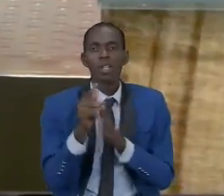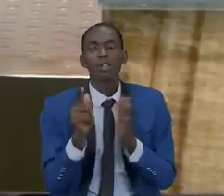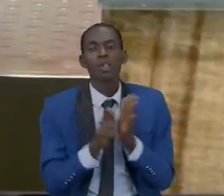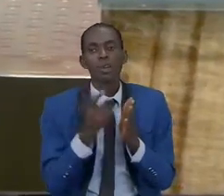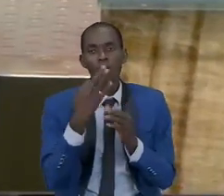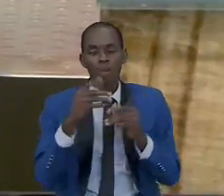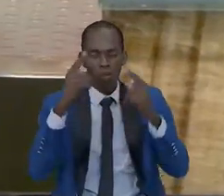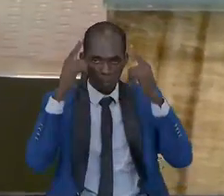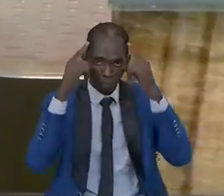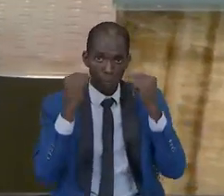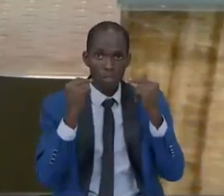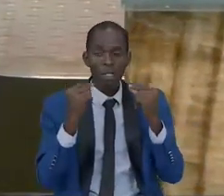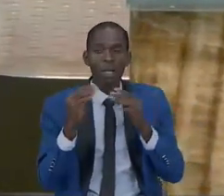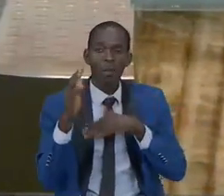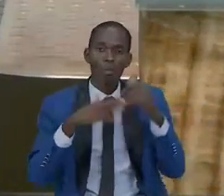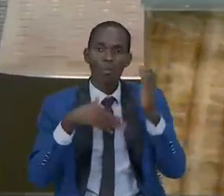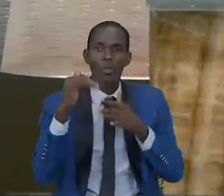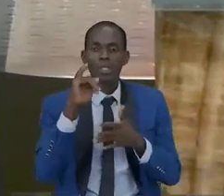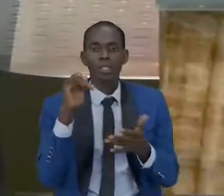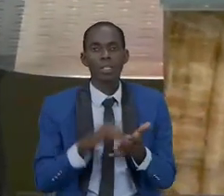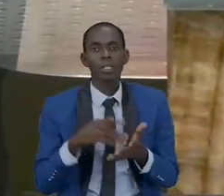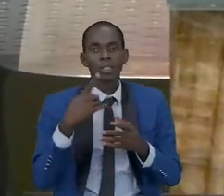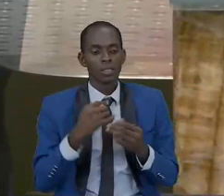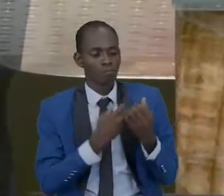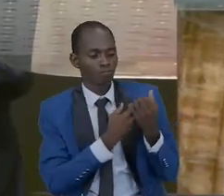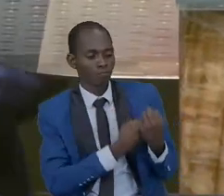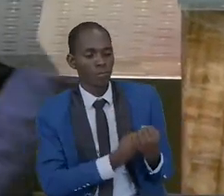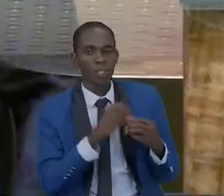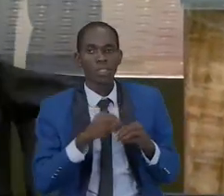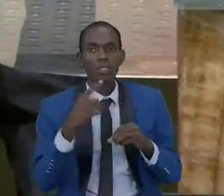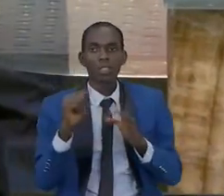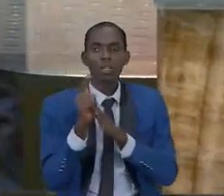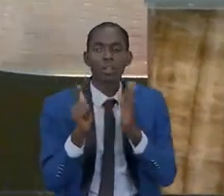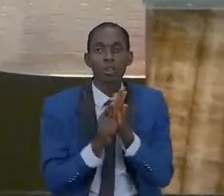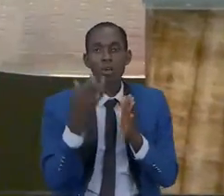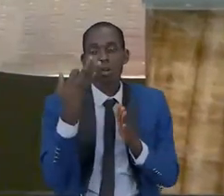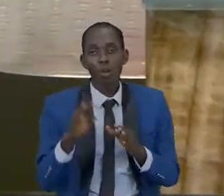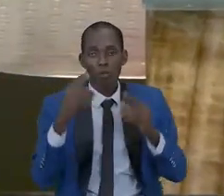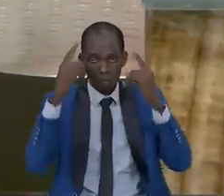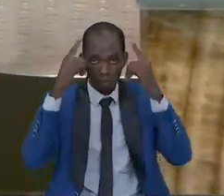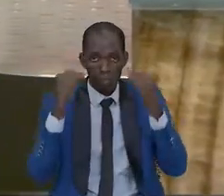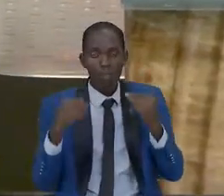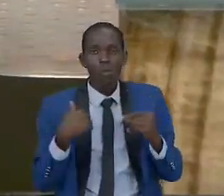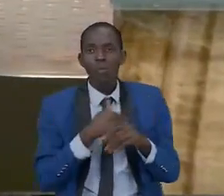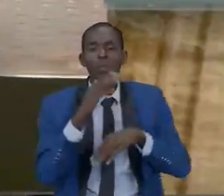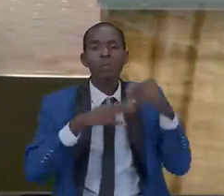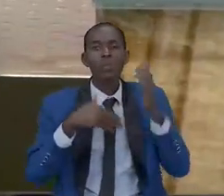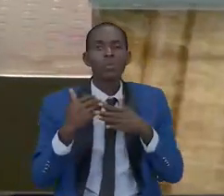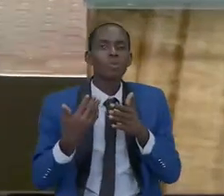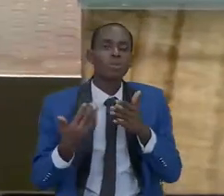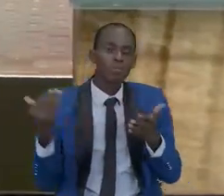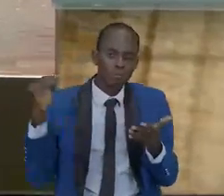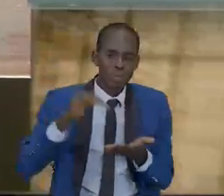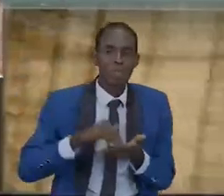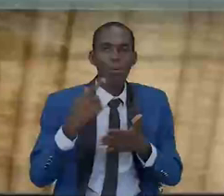et nous rebâtissons à nouveau la confiance dans la loi mosaïque nous nous rebâtissons ce que nous avons